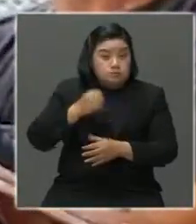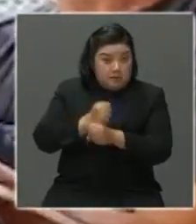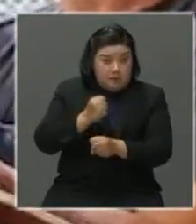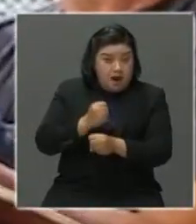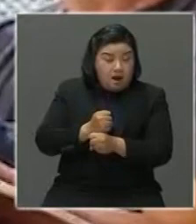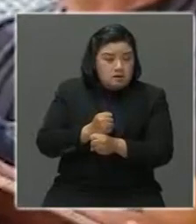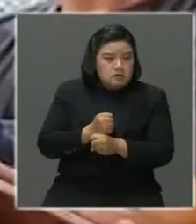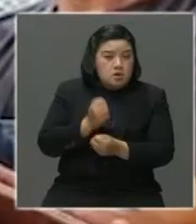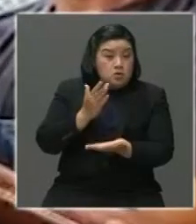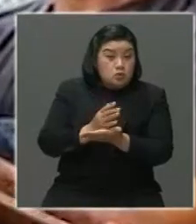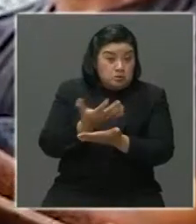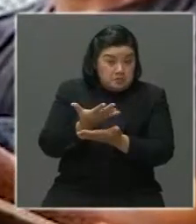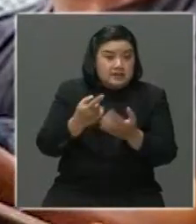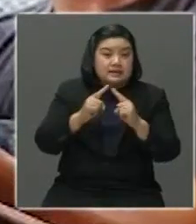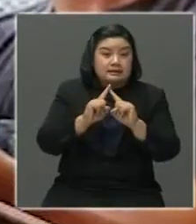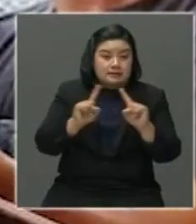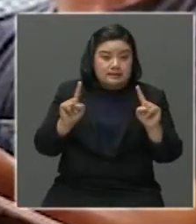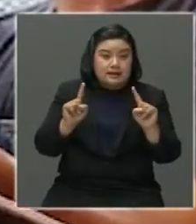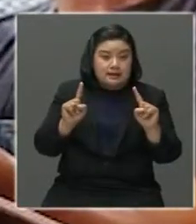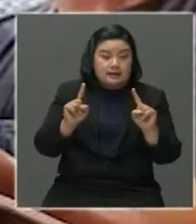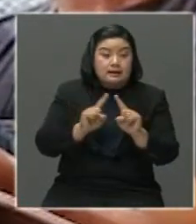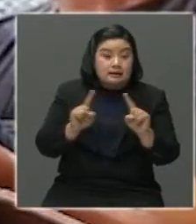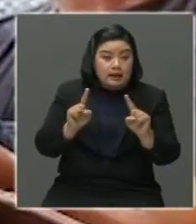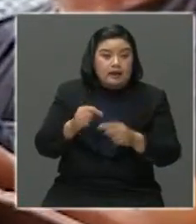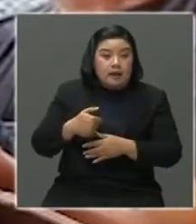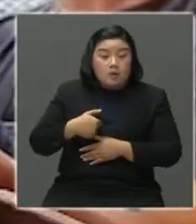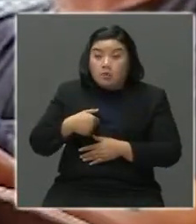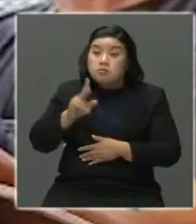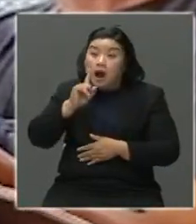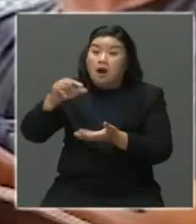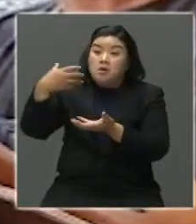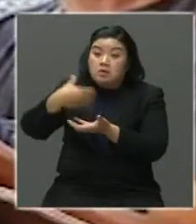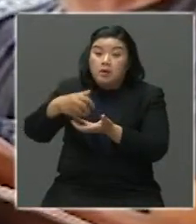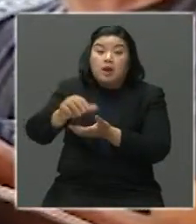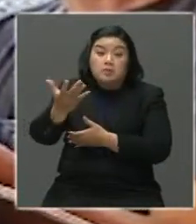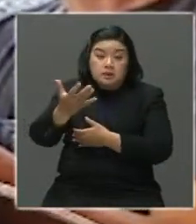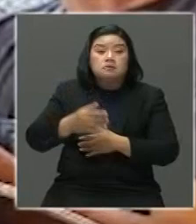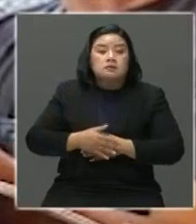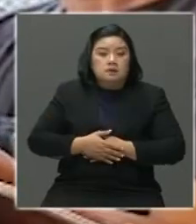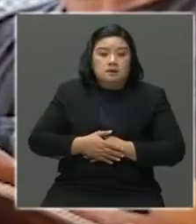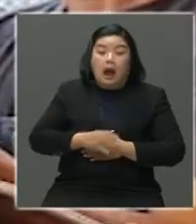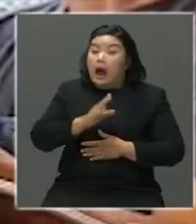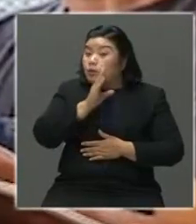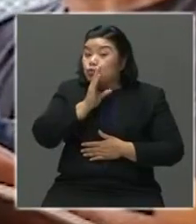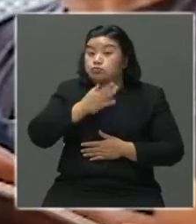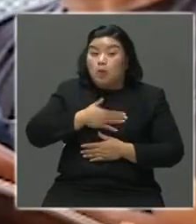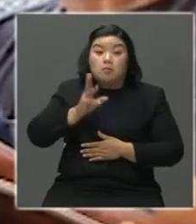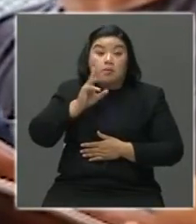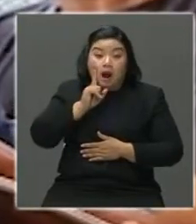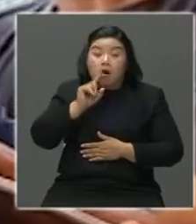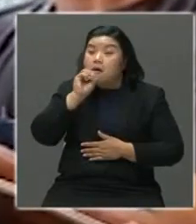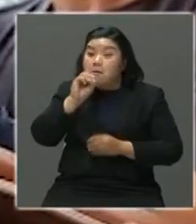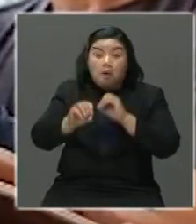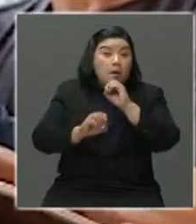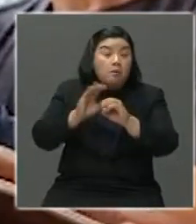ลอดนะครับแต่ว่าบางครั้งเนี่ยเราอาจจะไม่ได้แจ้งสื่อเพราะว่าบางทีแจ้งสื่อมวลชนมันฝนตกกลาง